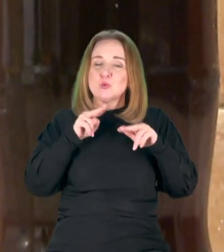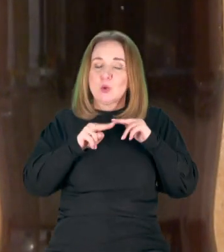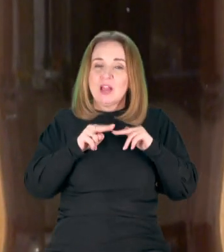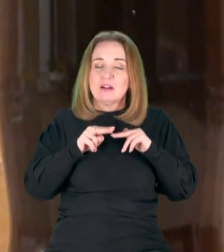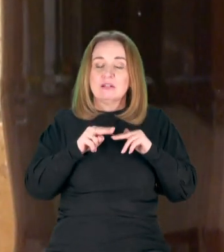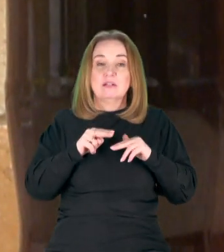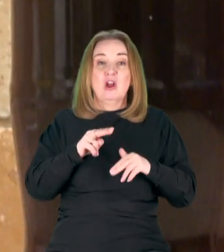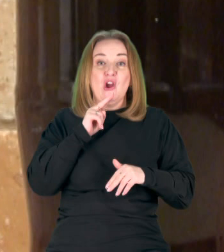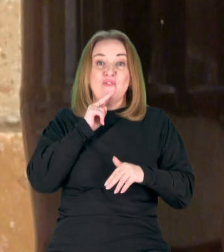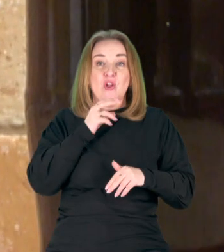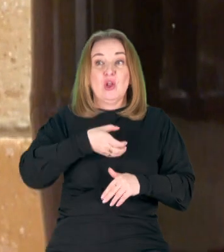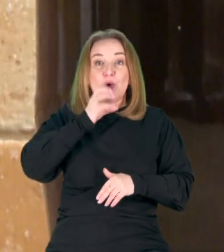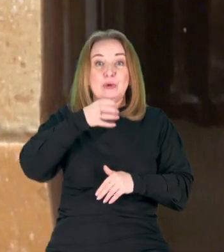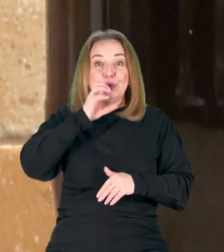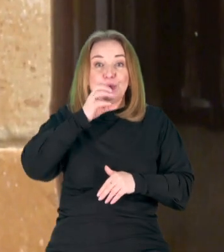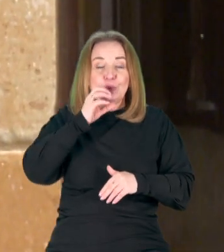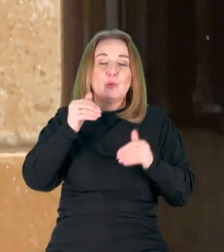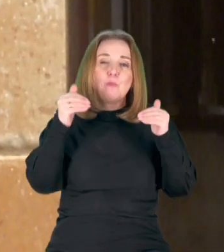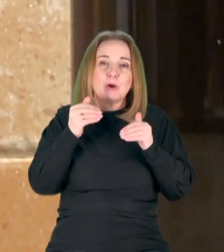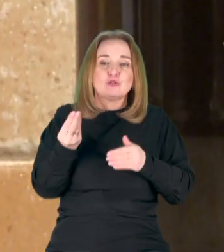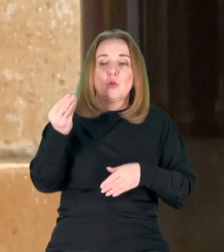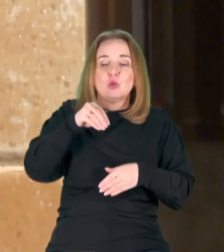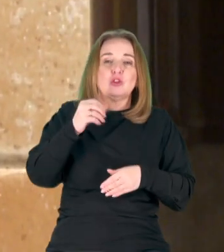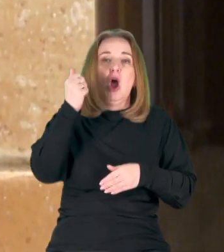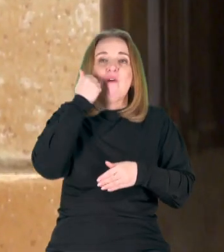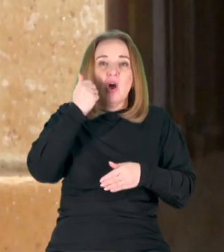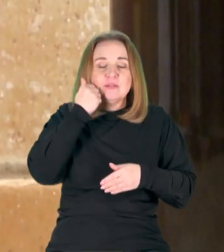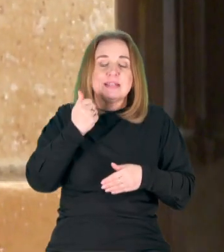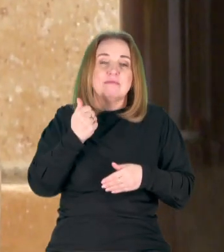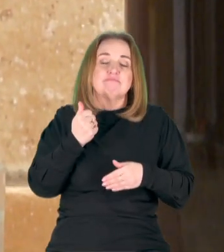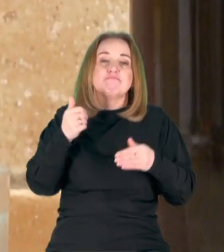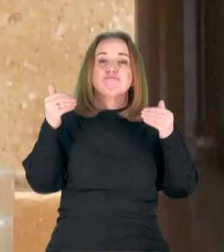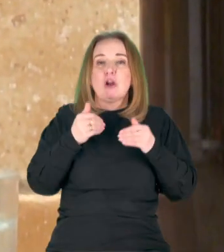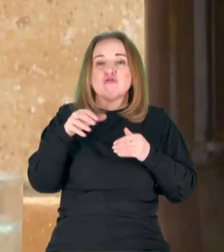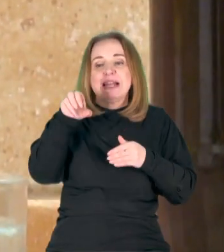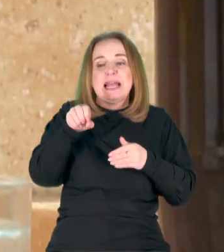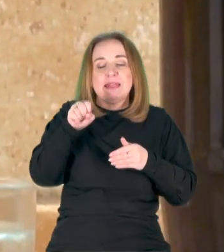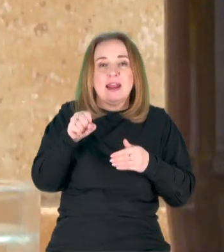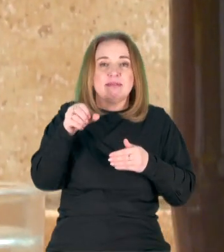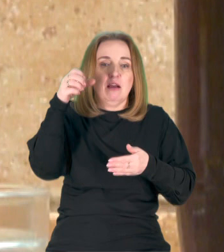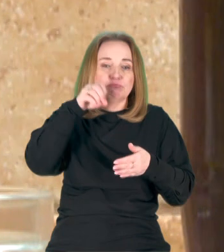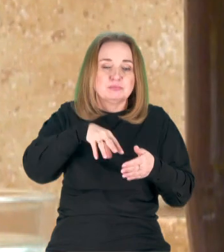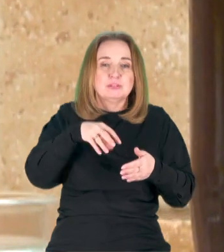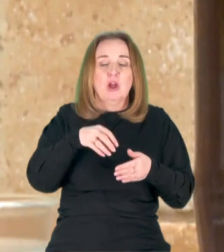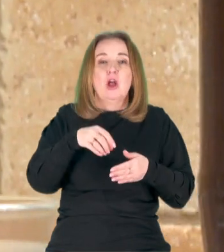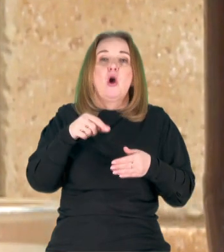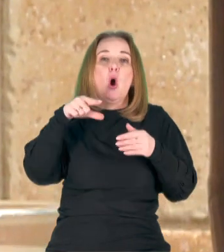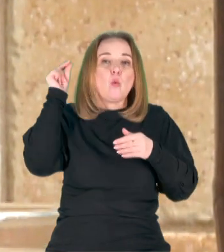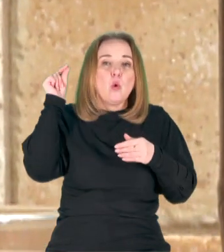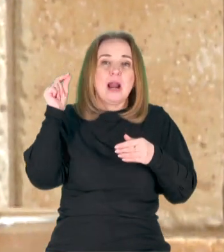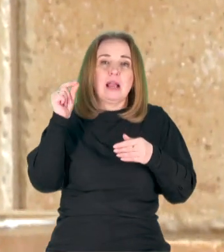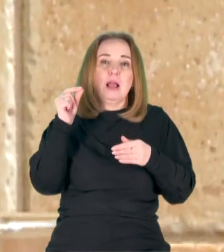woda nie zawiera cukru. Pijąc ją w domu ze szklanki, można do niej dodać na przykład owoce, które lubicie, plasterek